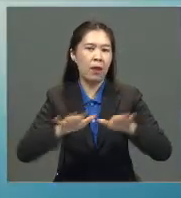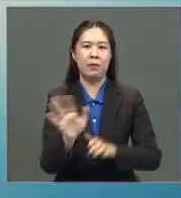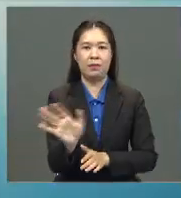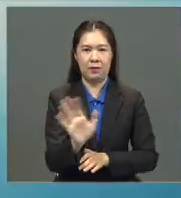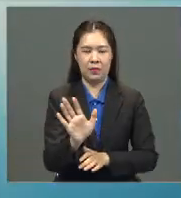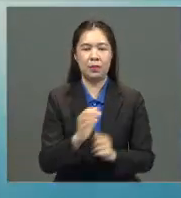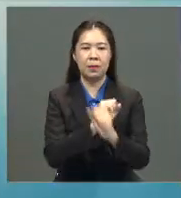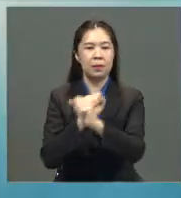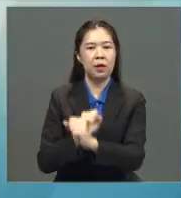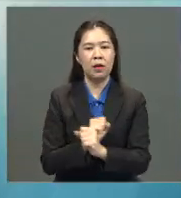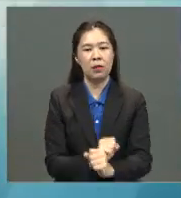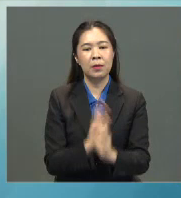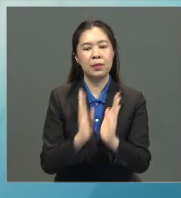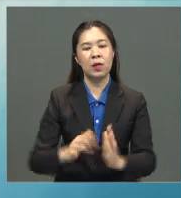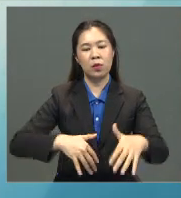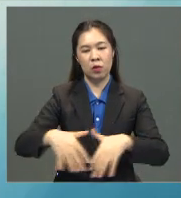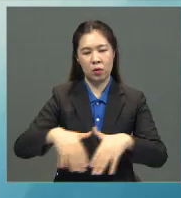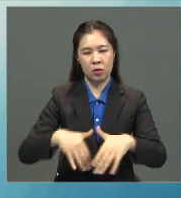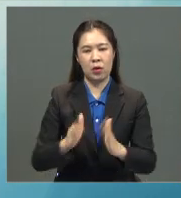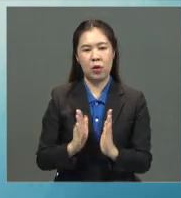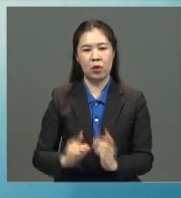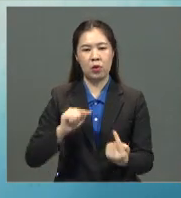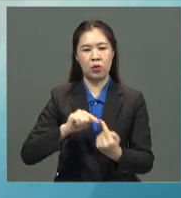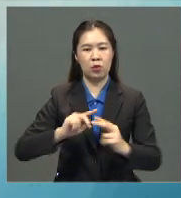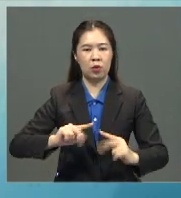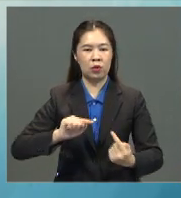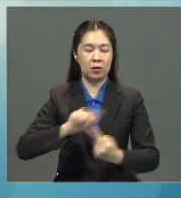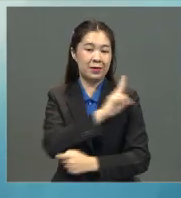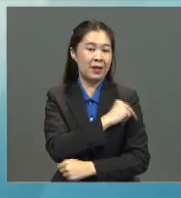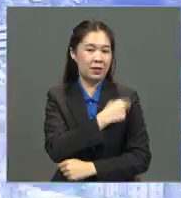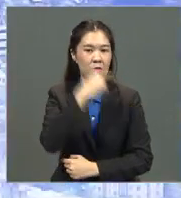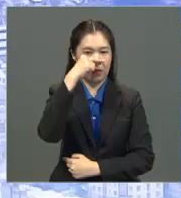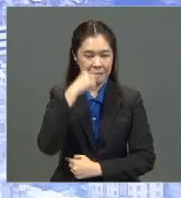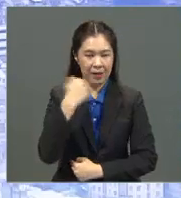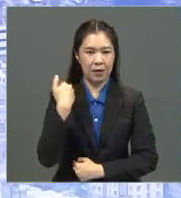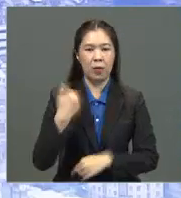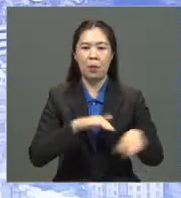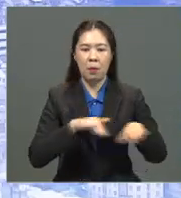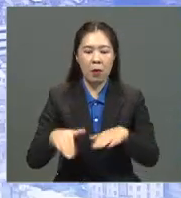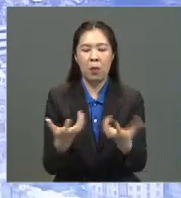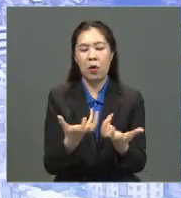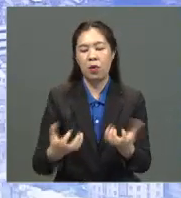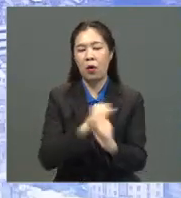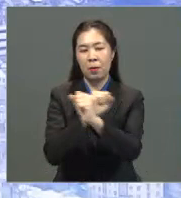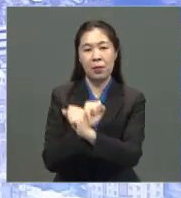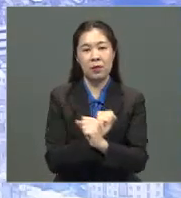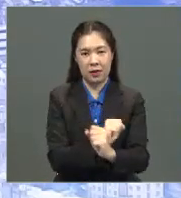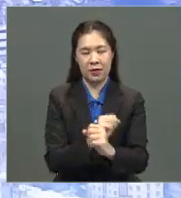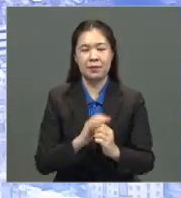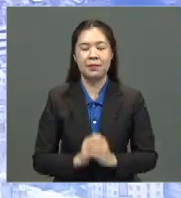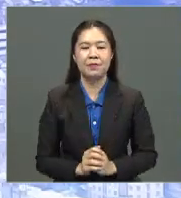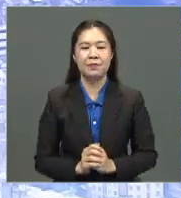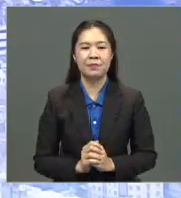มากรวมทั้งได้อย่างให้ประชาชนนั้นเชื่อมั่นในศักยภาพของสาธารณสุขภัยพร้อมของความพร้อมอุปกรณ์ในการป้องกันโรคด้วย